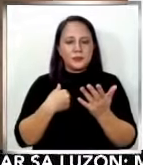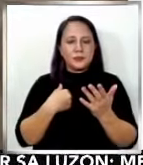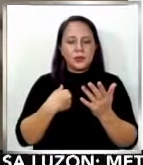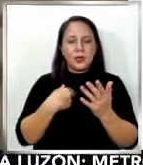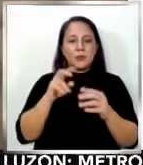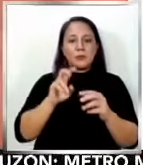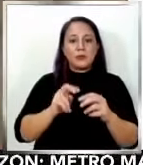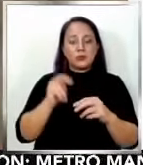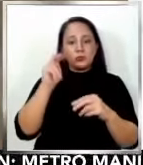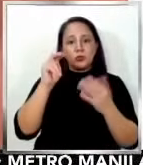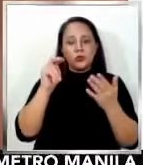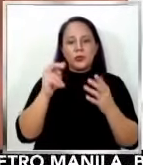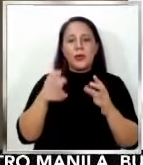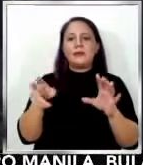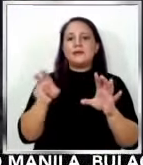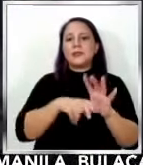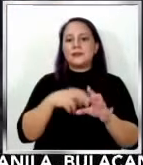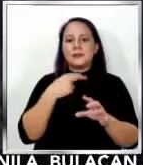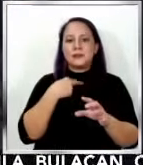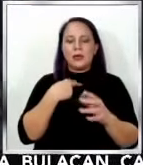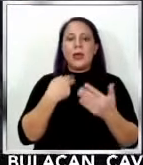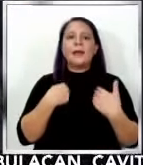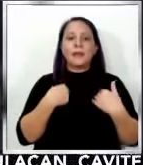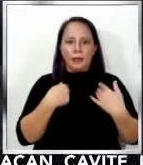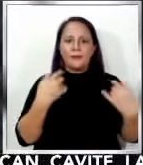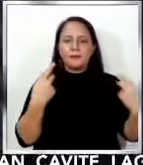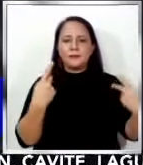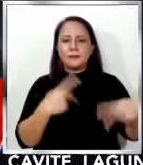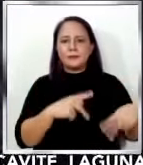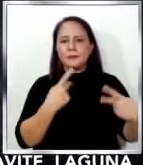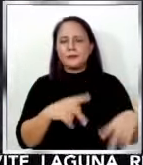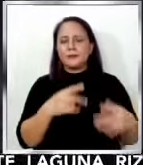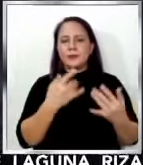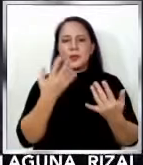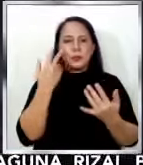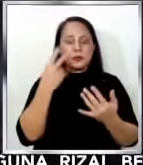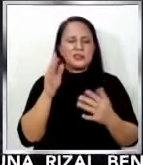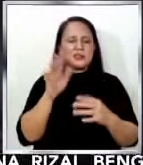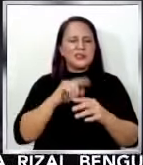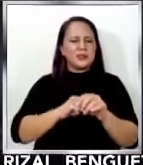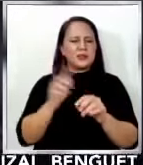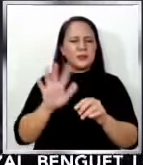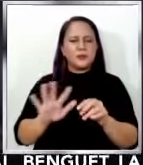na naipit at nagtamo ng sugat. Bale, nagsimula siya dito sa